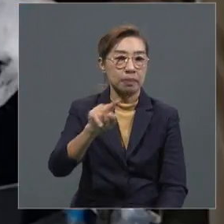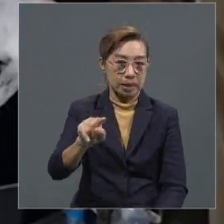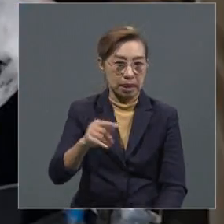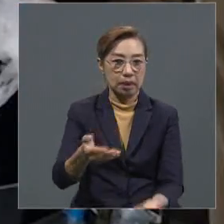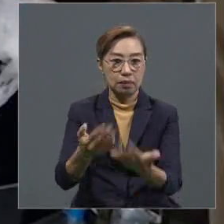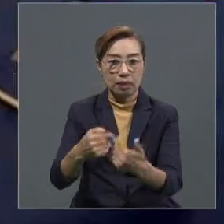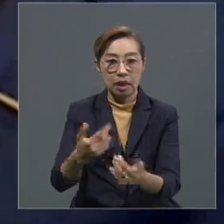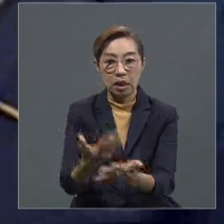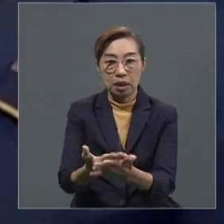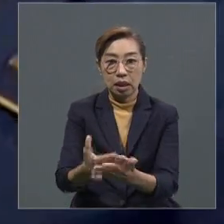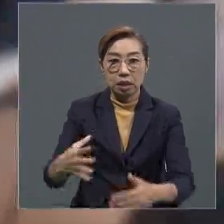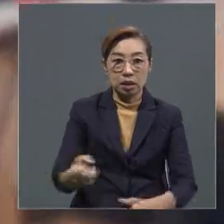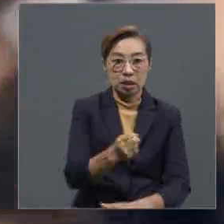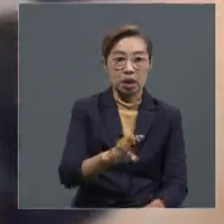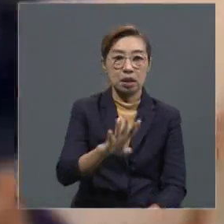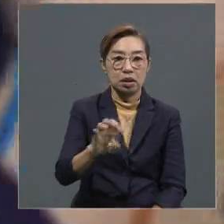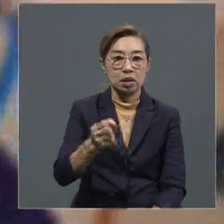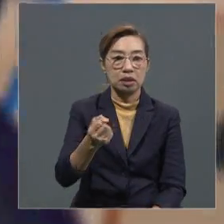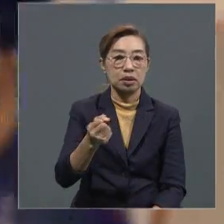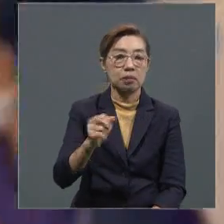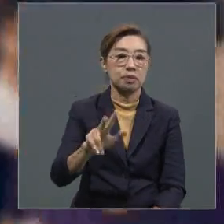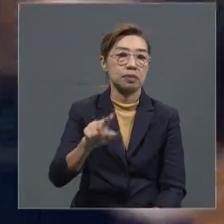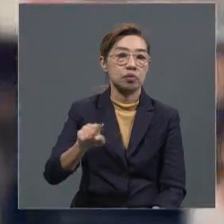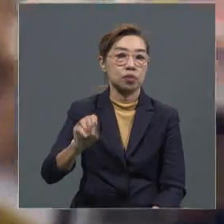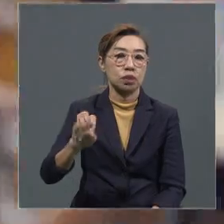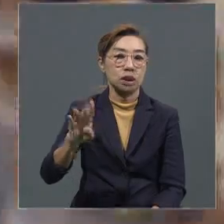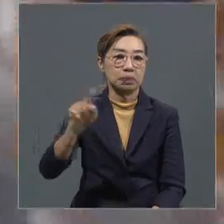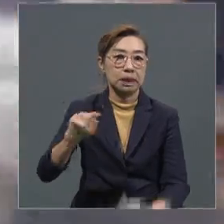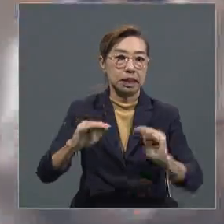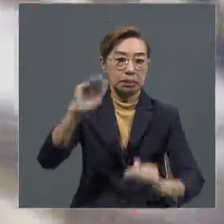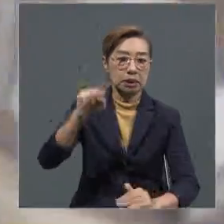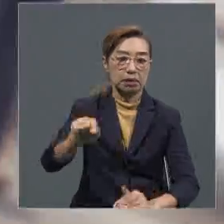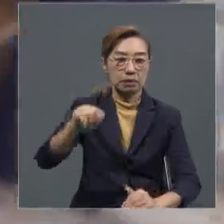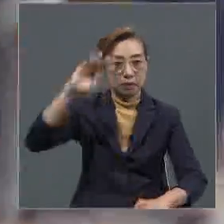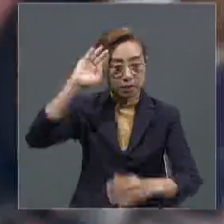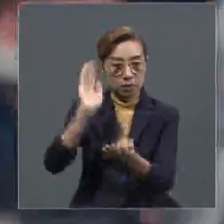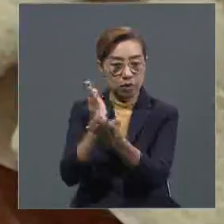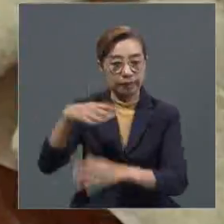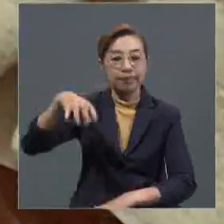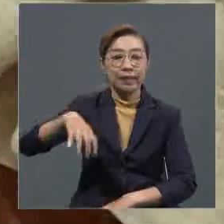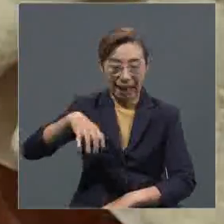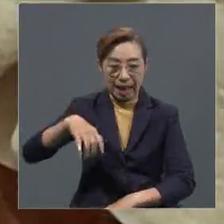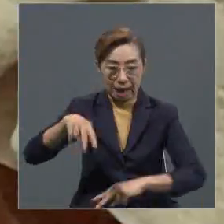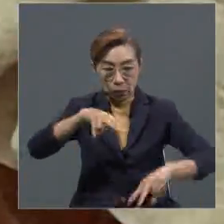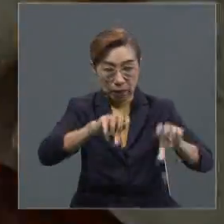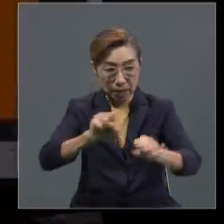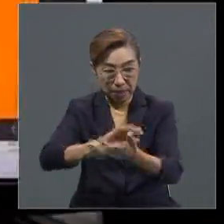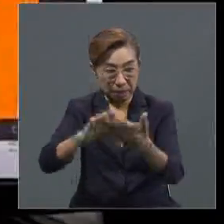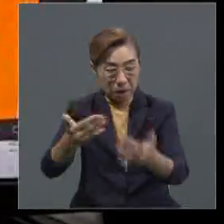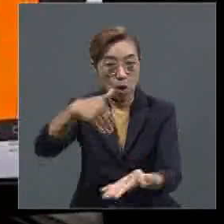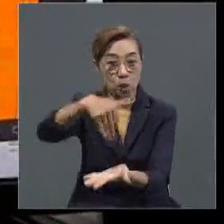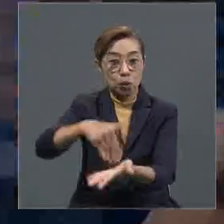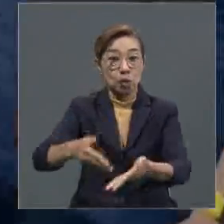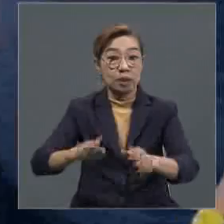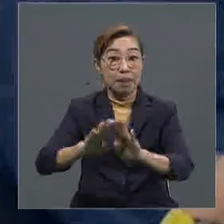กลางตรวจยึได้เพิ่มขึ้น 4130 4%สำนักงานตำรวจแห่งชาติครับก็เลยปิดศูนย์ป้องกันและปราบปรามการลัก